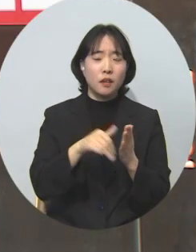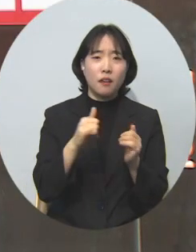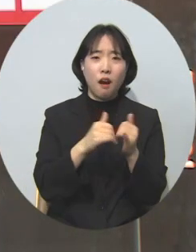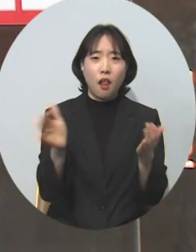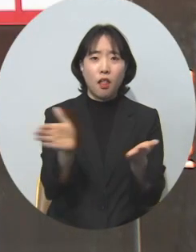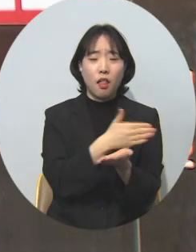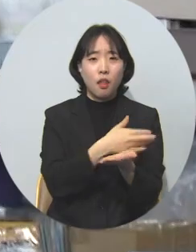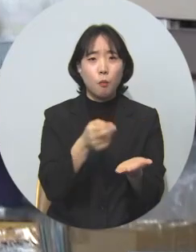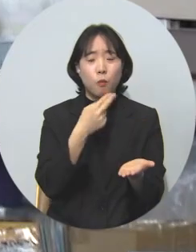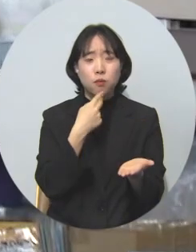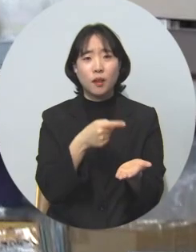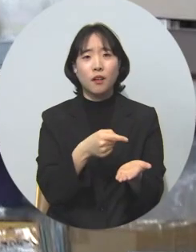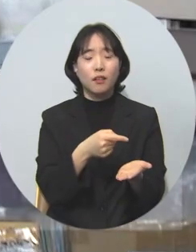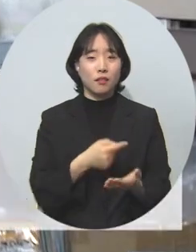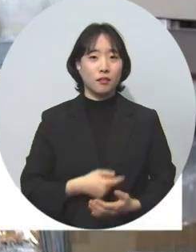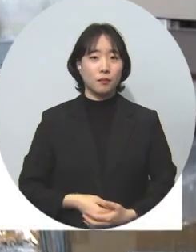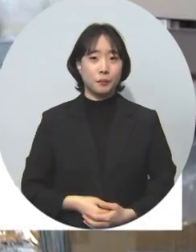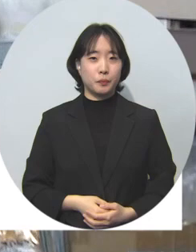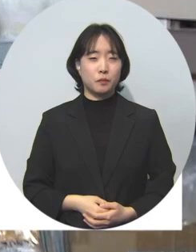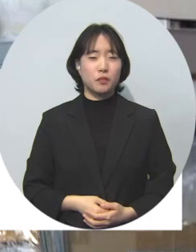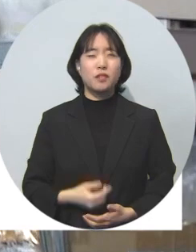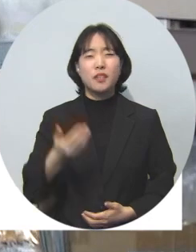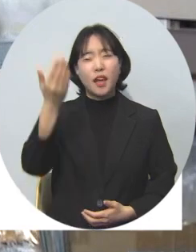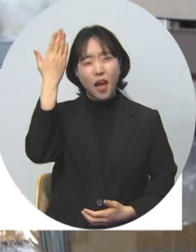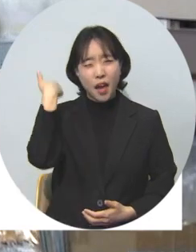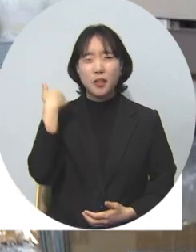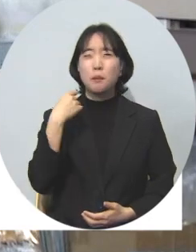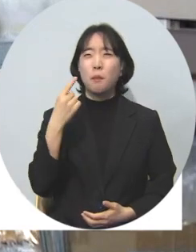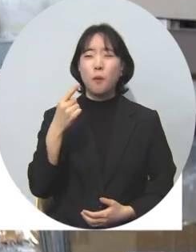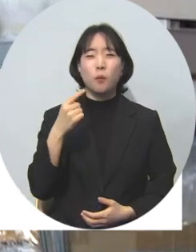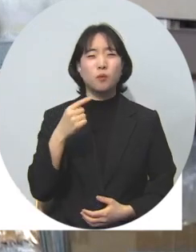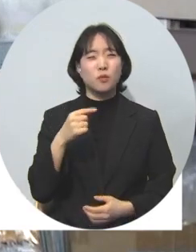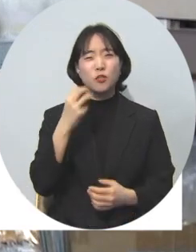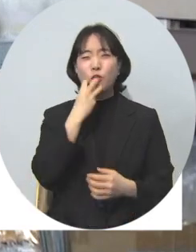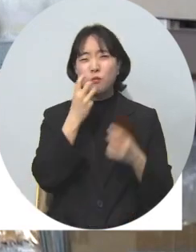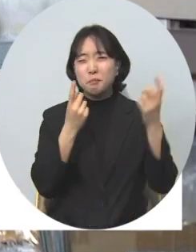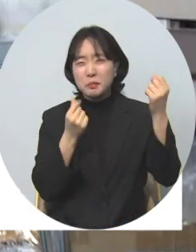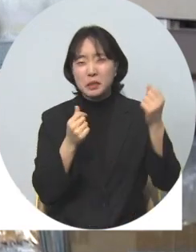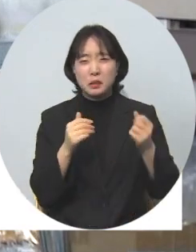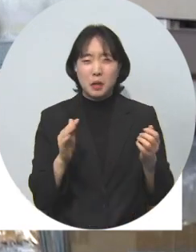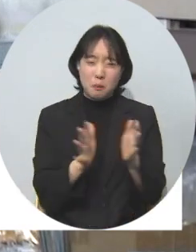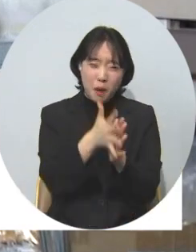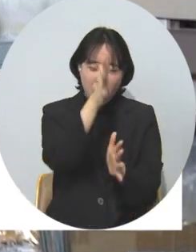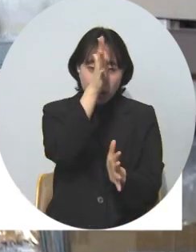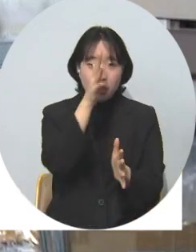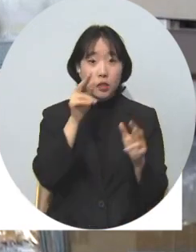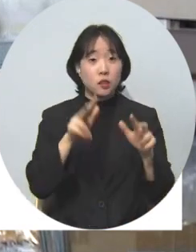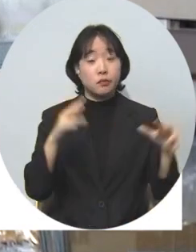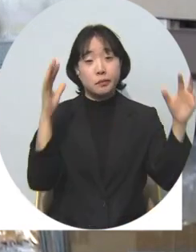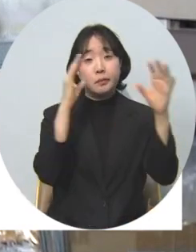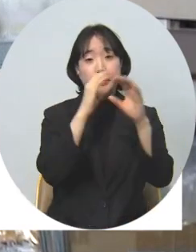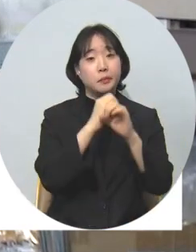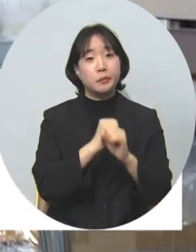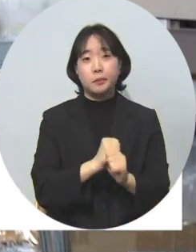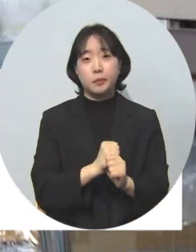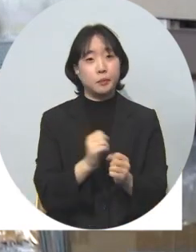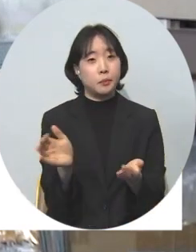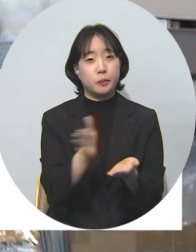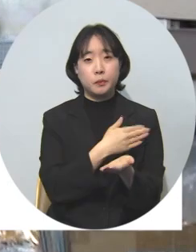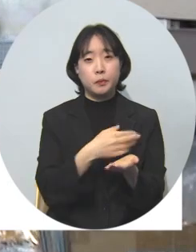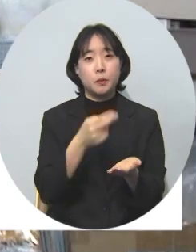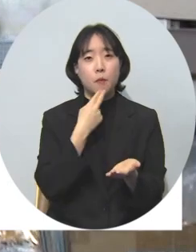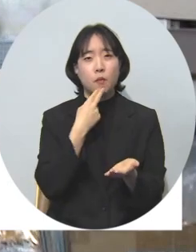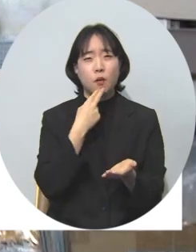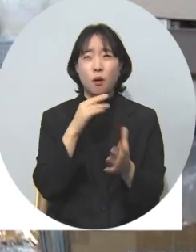한산합니다 예전에 뭐 명동 담으로 동성 노라고 이야기했지만 그런게 지금은 아예 뭐 잊혀진지 오래된 거 같습니다